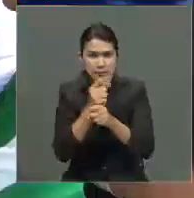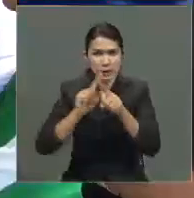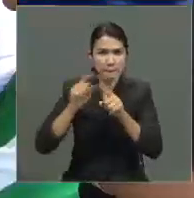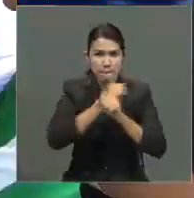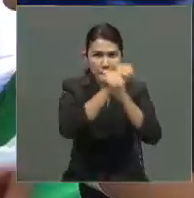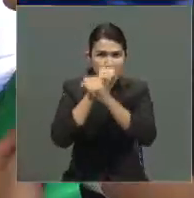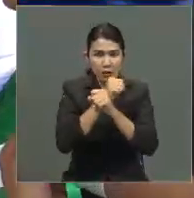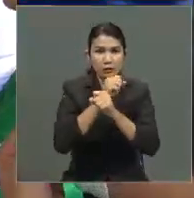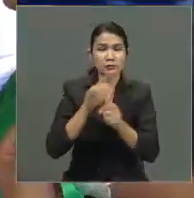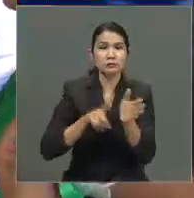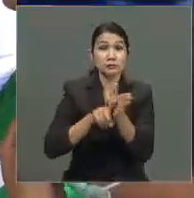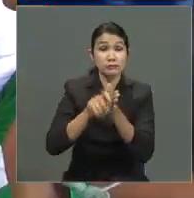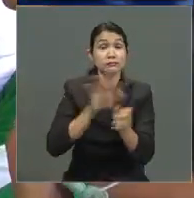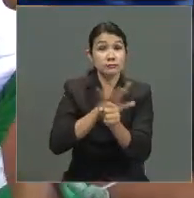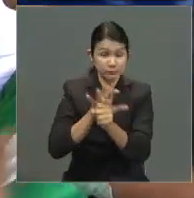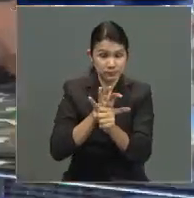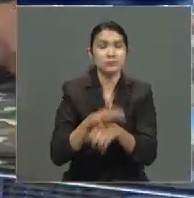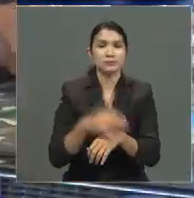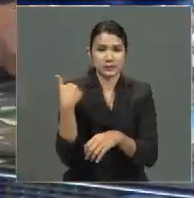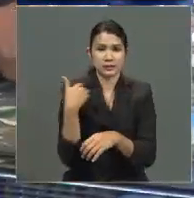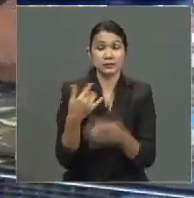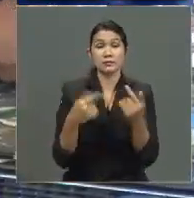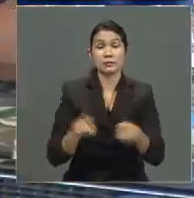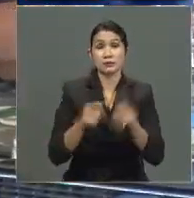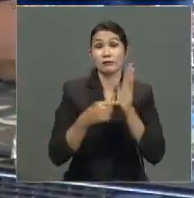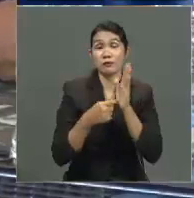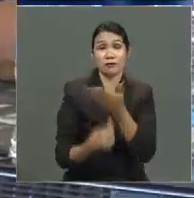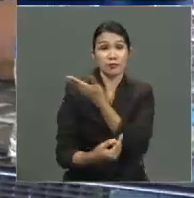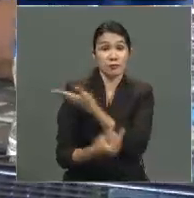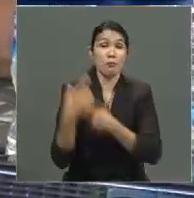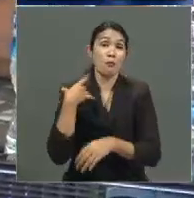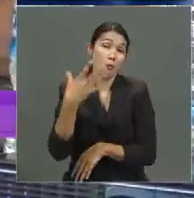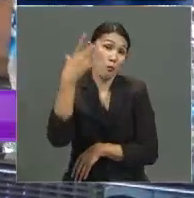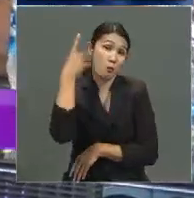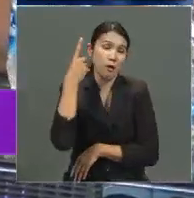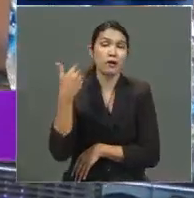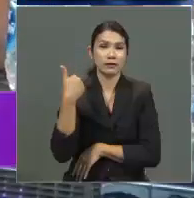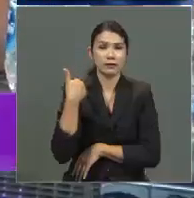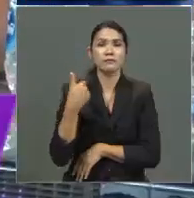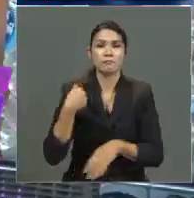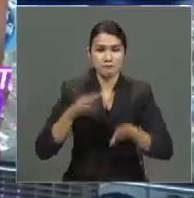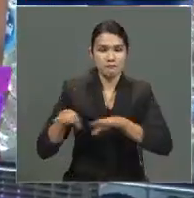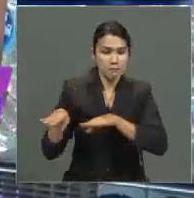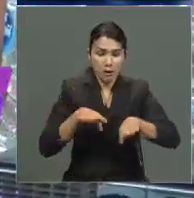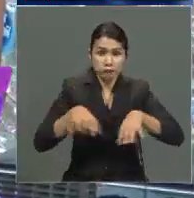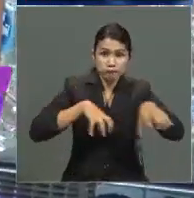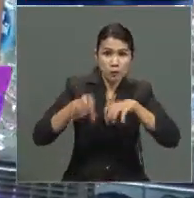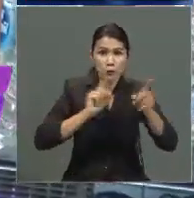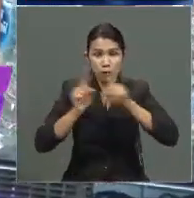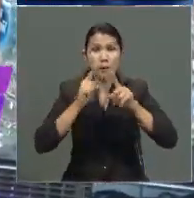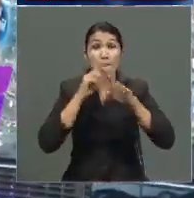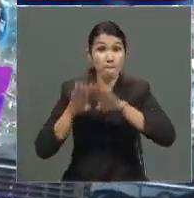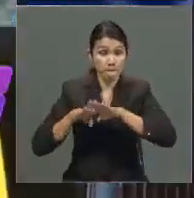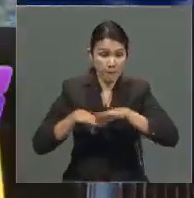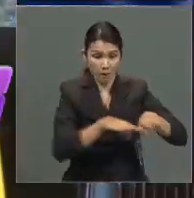ไปดูบรรยากาศเมื่อวานนะคะที่อุทยานแห่งชาติสันกาลาคิรีล่าสุดเปิดพร้อมเปิดให้การท่องเที่ยวแล้ว